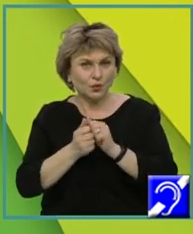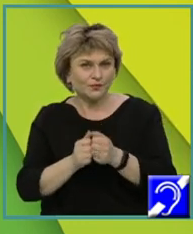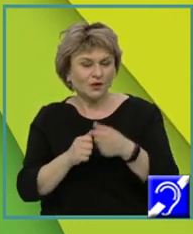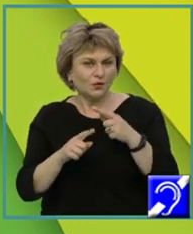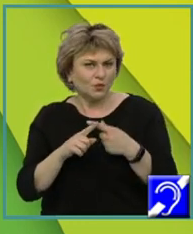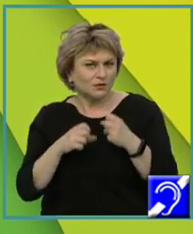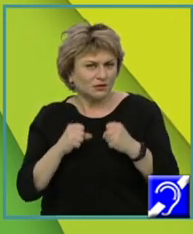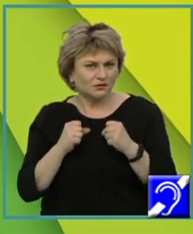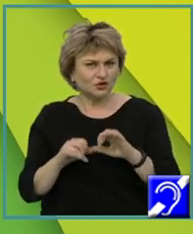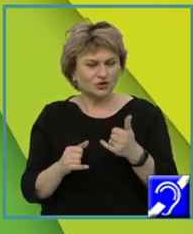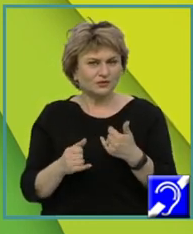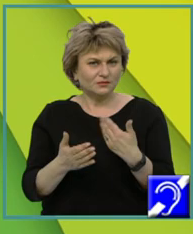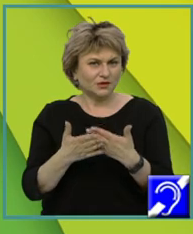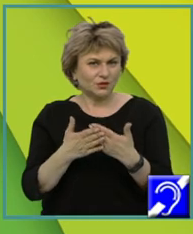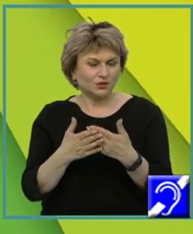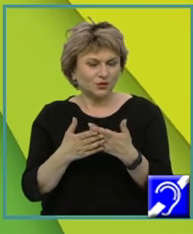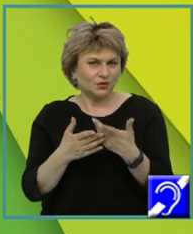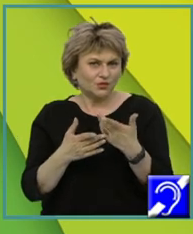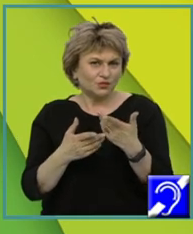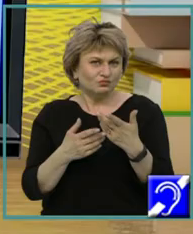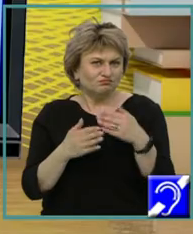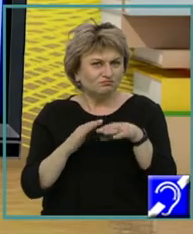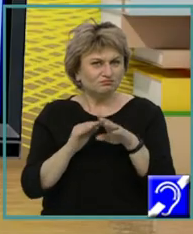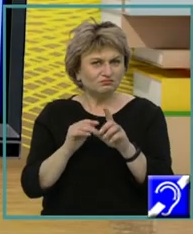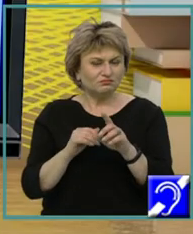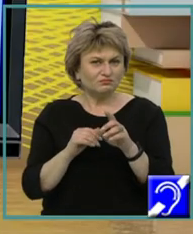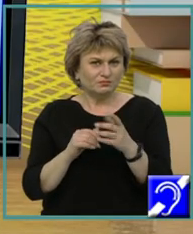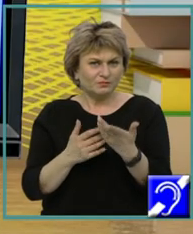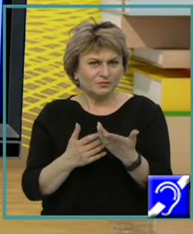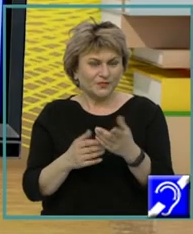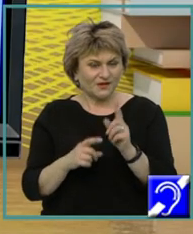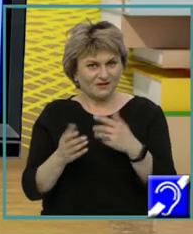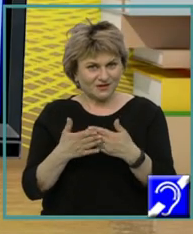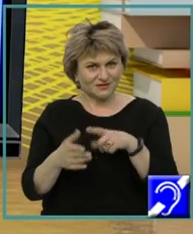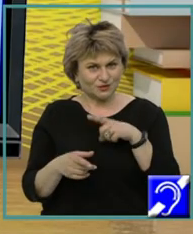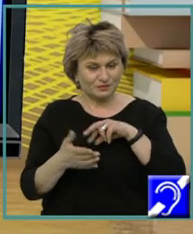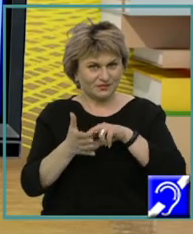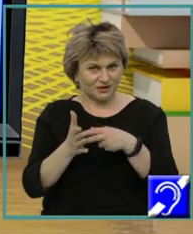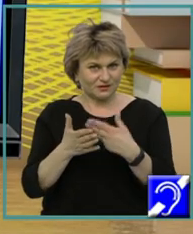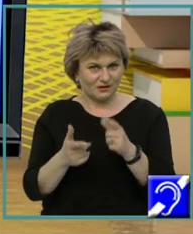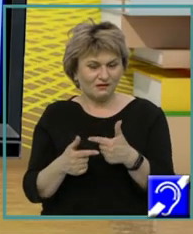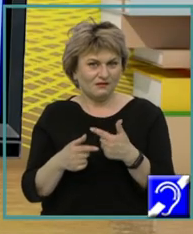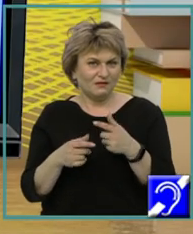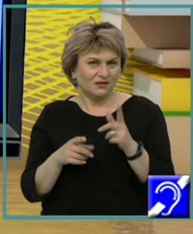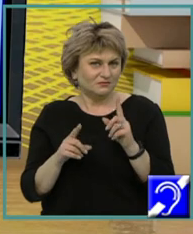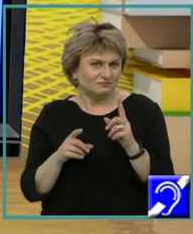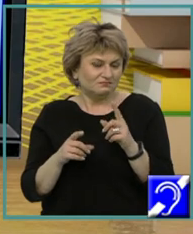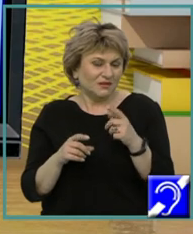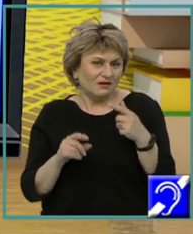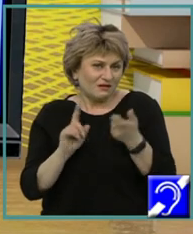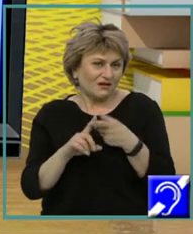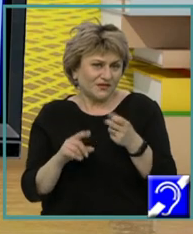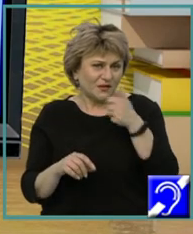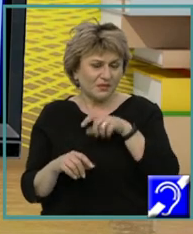fără cruțare pentru triumful unei idei Dacă asta sunt referire la Chinul a legat de femeia